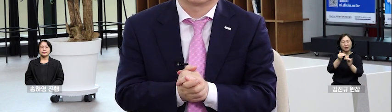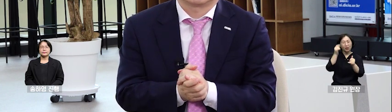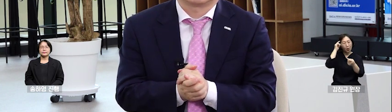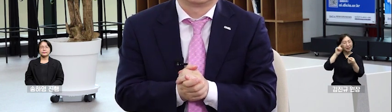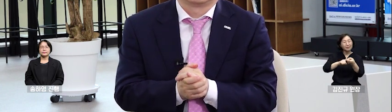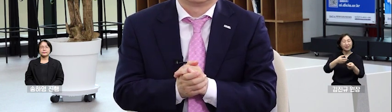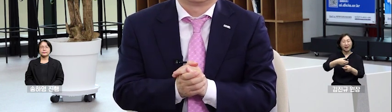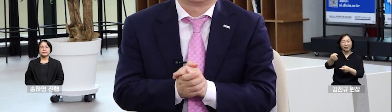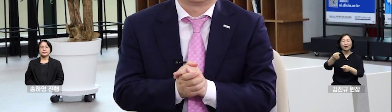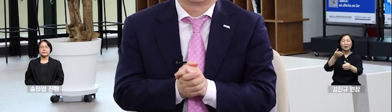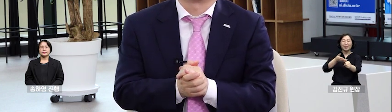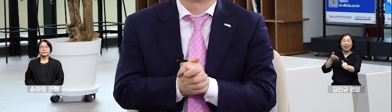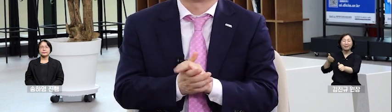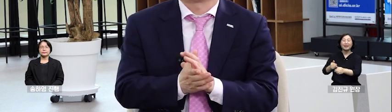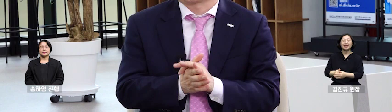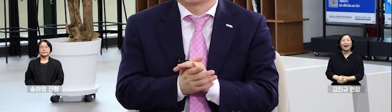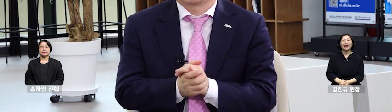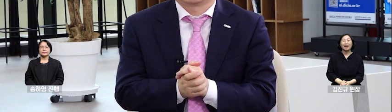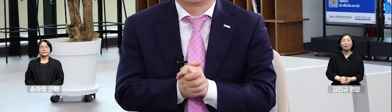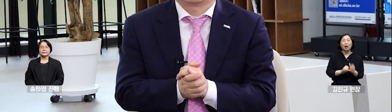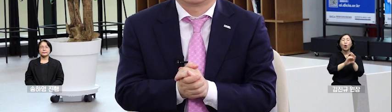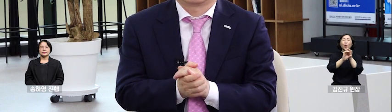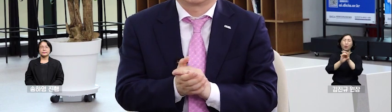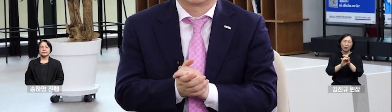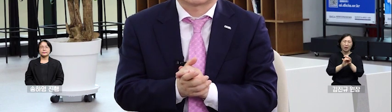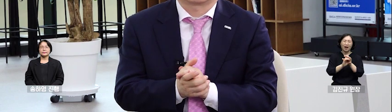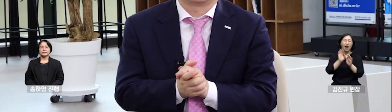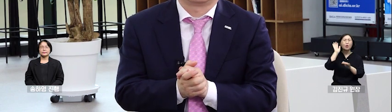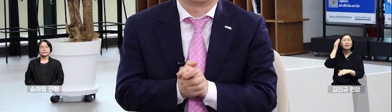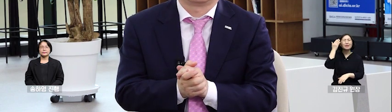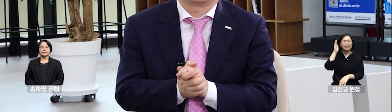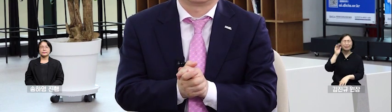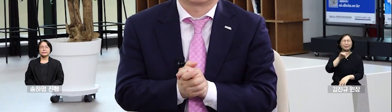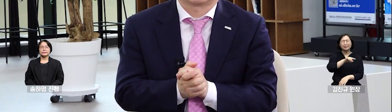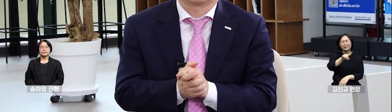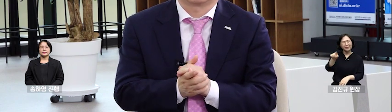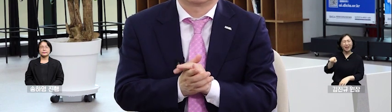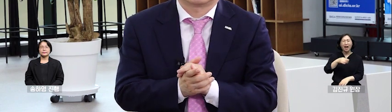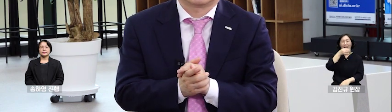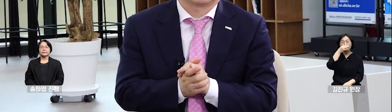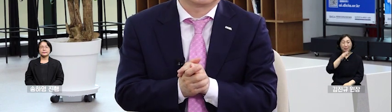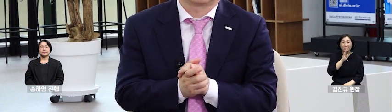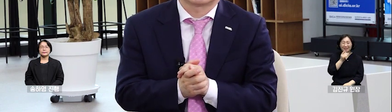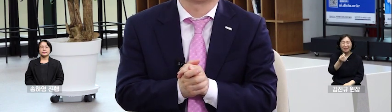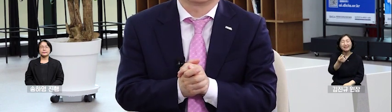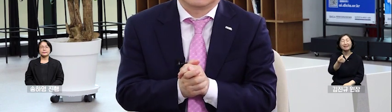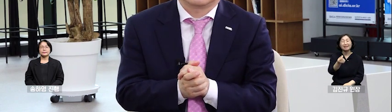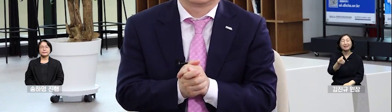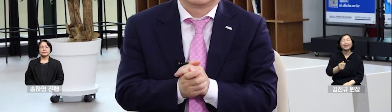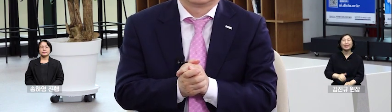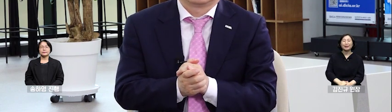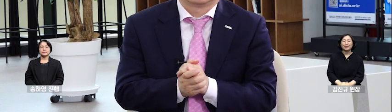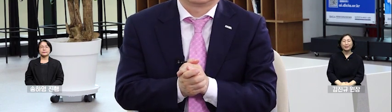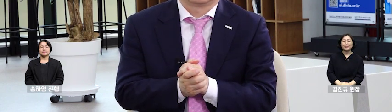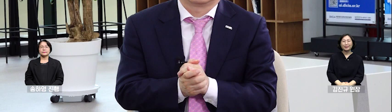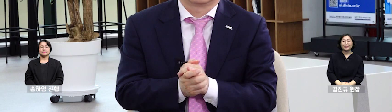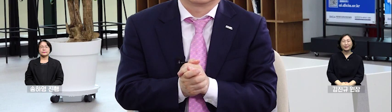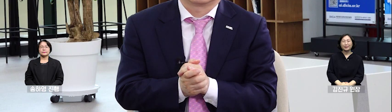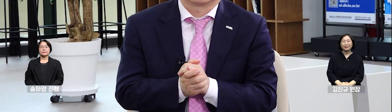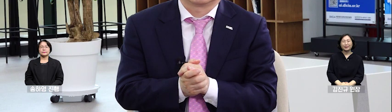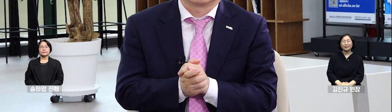좋겠습니다 어 요즘 뭐 사실 코롤라 으로 다들 어려워 하고 그렇게 신데